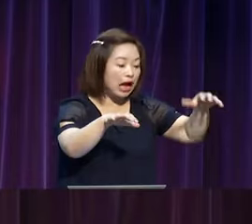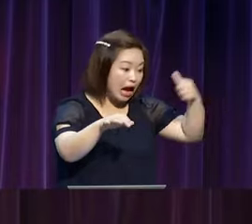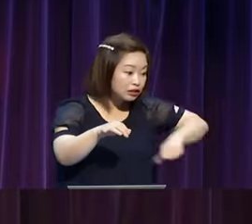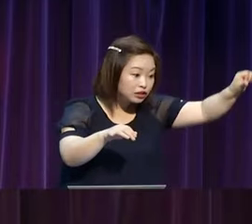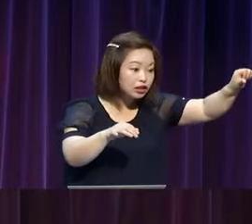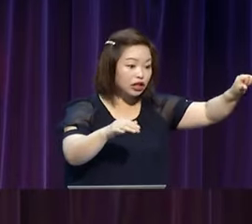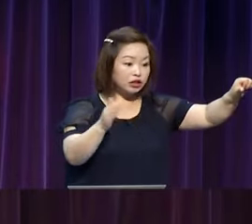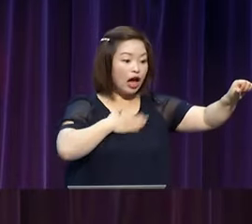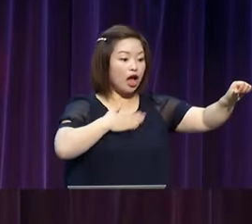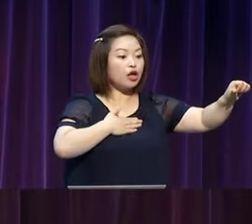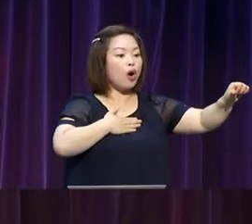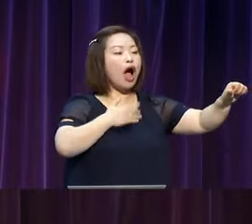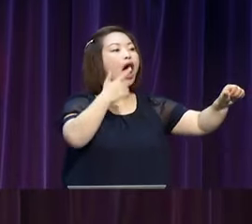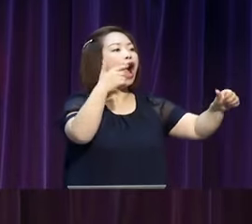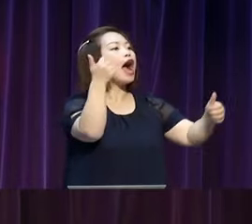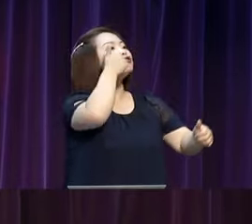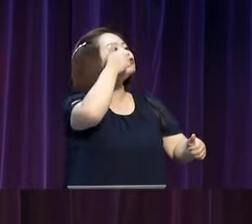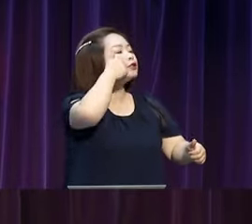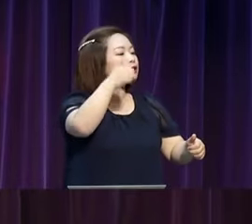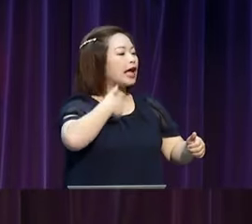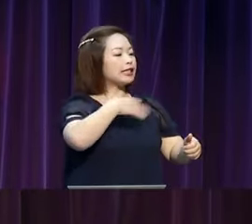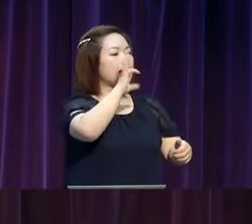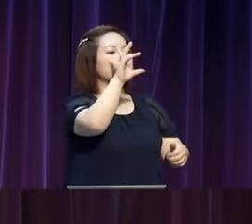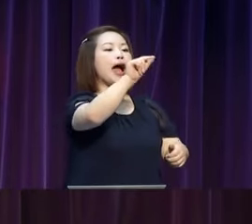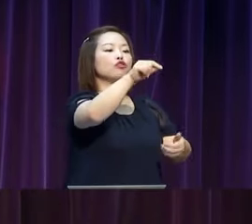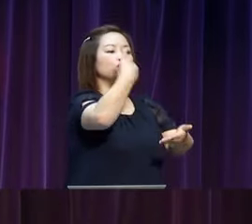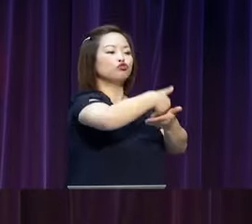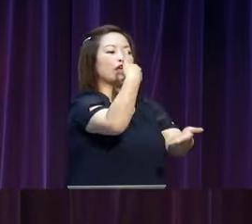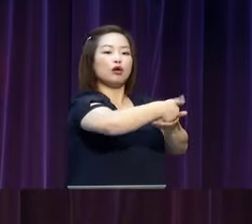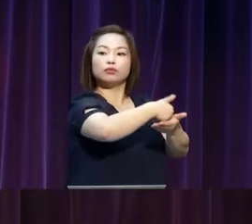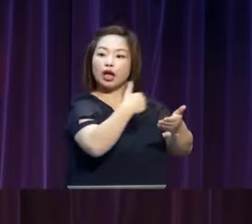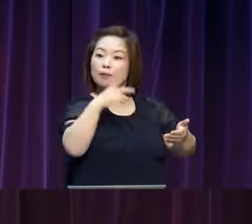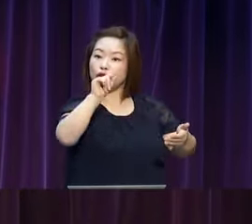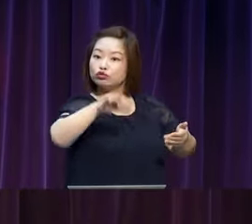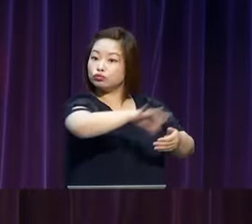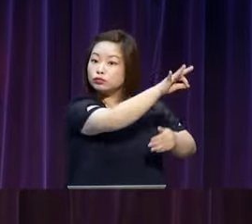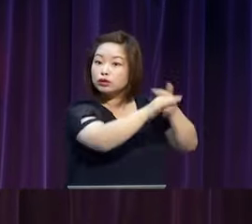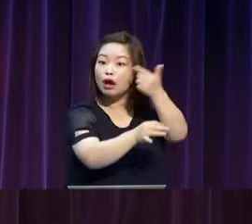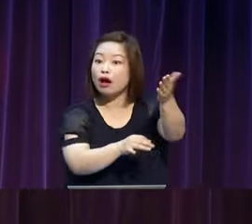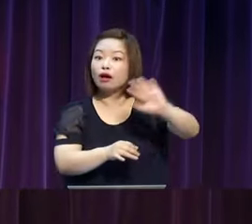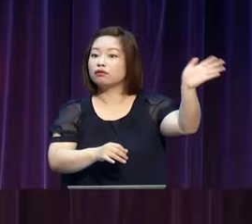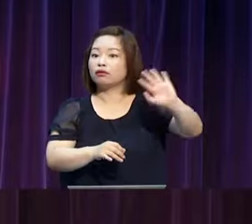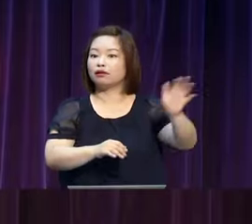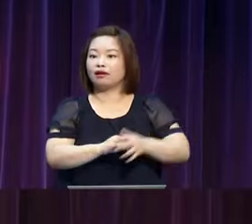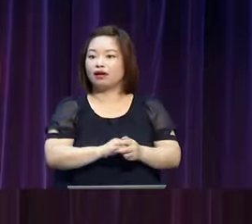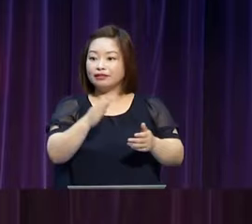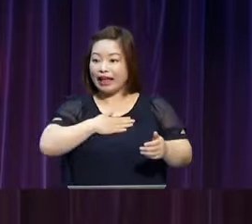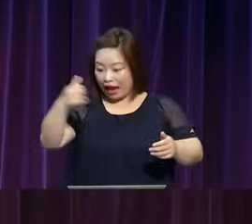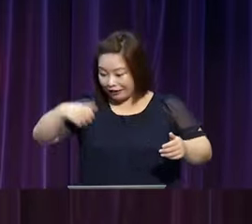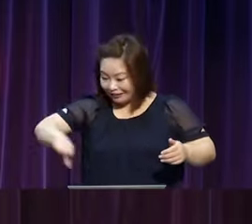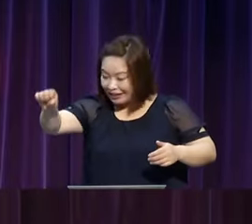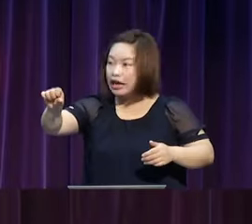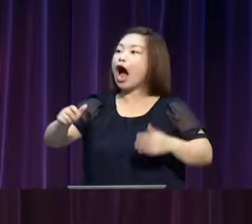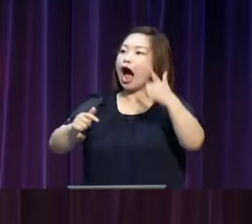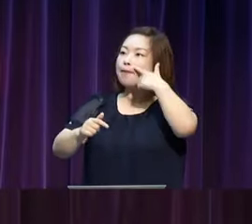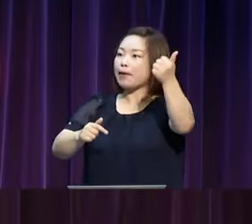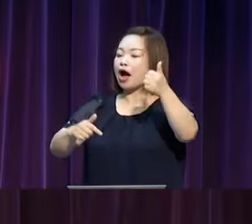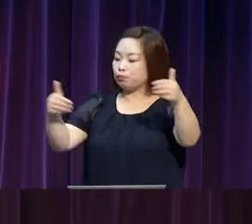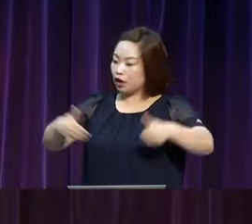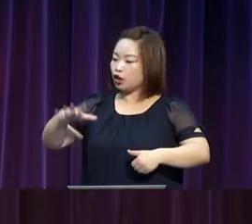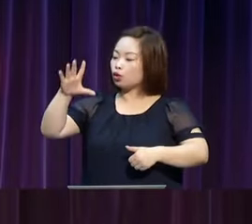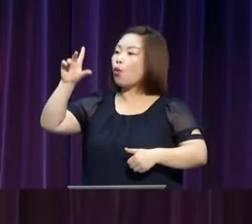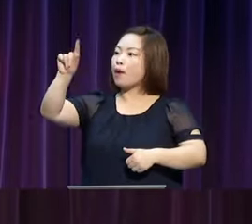원만 그러면 줘요? 야, 니네 아버지한테 가 그럴 거 아니에요. 그런데 내 아이가 아빠 나 필요한데 만